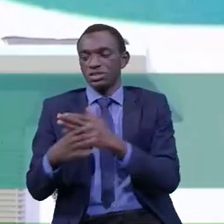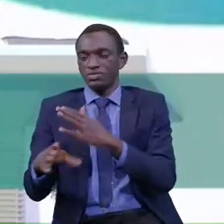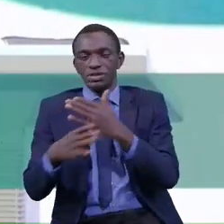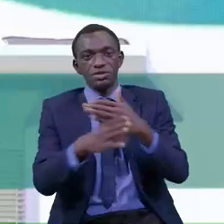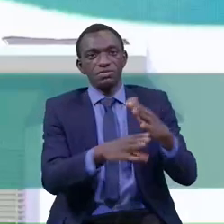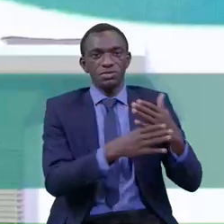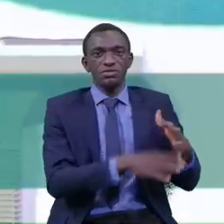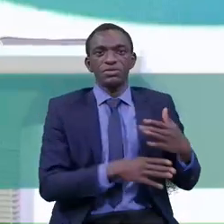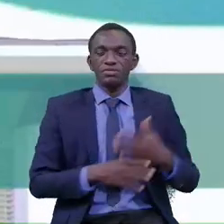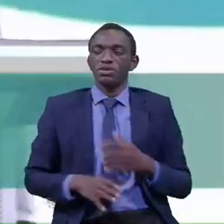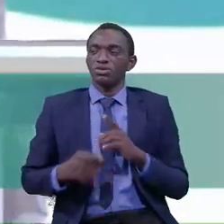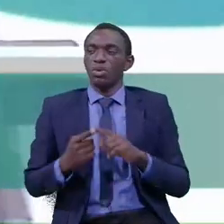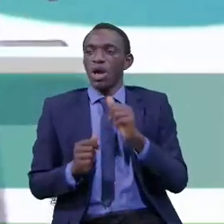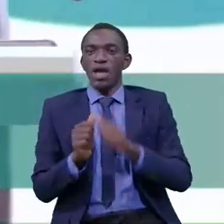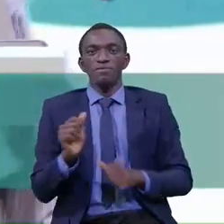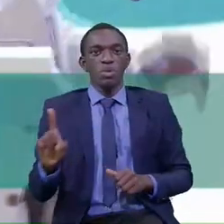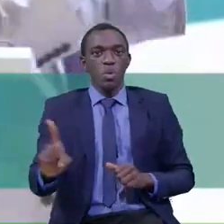il veut.